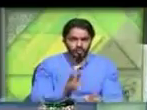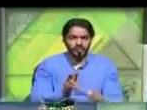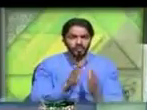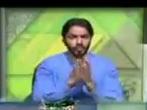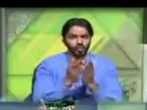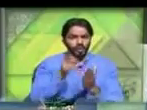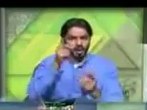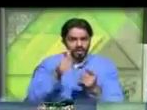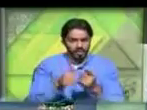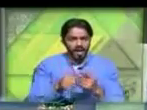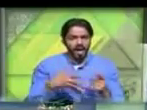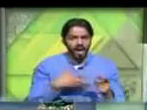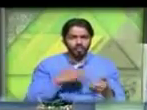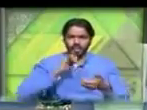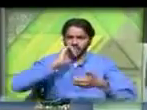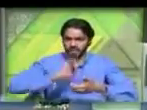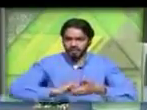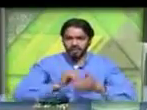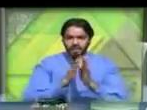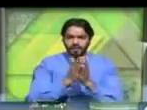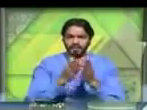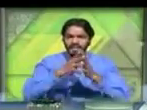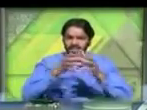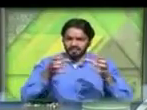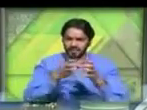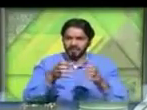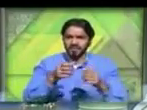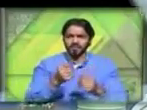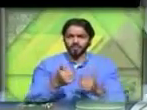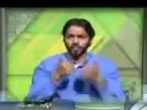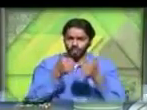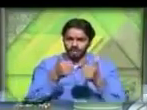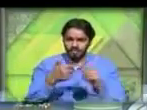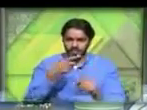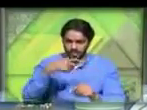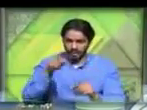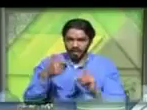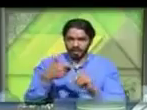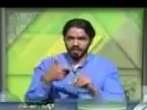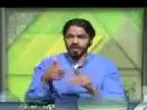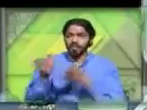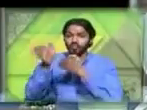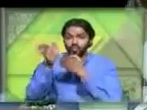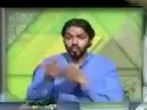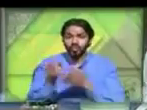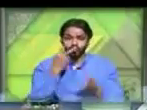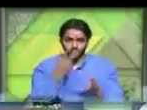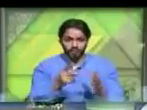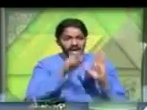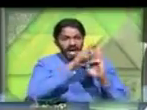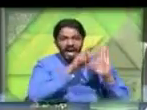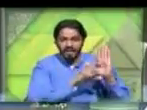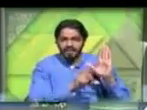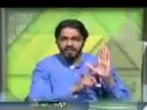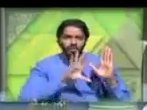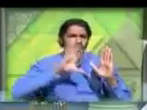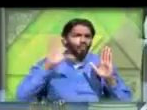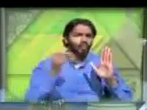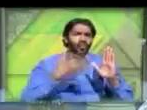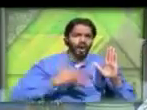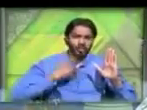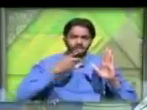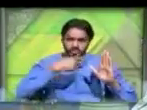جانب العلوم الشرعية والحياتية، ليربطوا بين هذه القواعد الكلية وبين هذه النصوص القرآنية والنبوية وبين